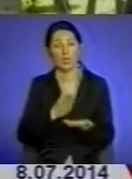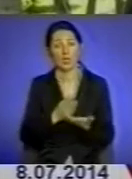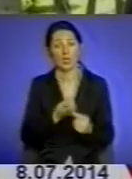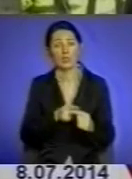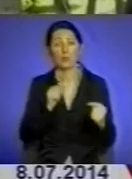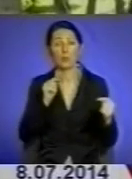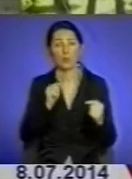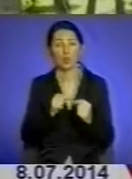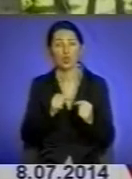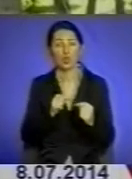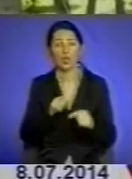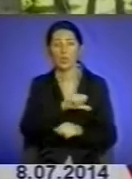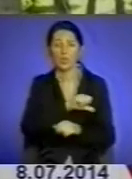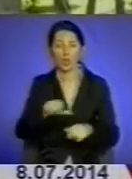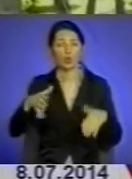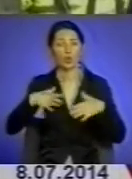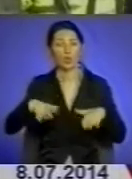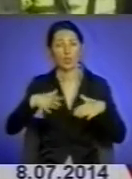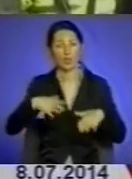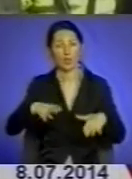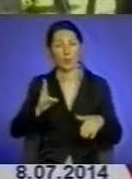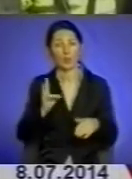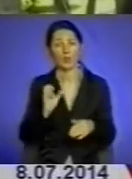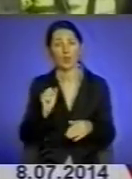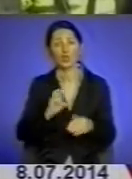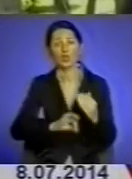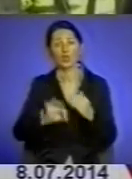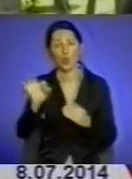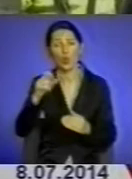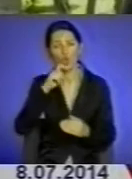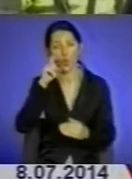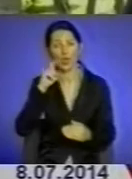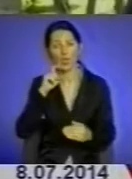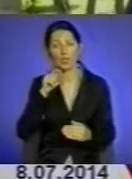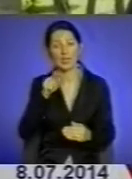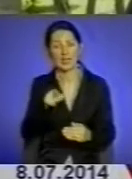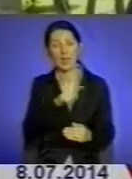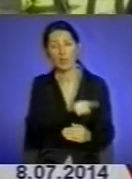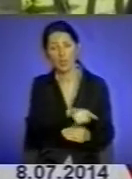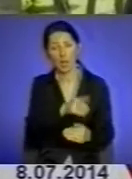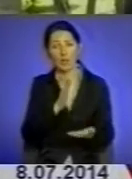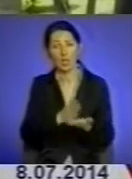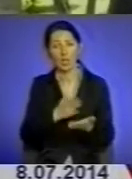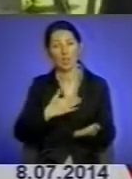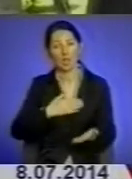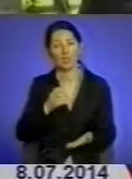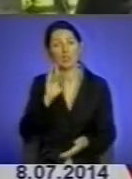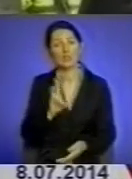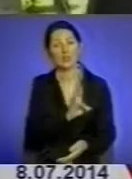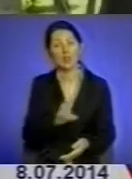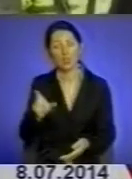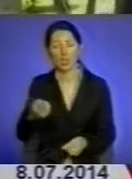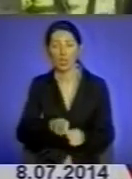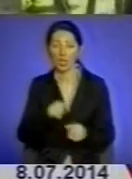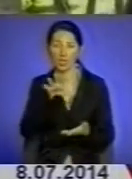на кордоні з Кримом, і на сході України, і там є наші священники, які